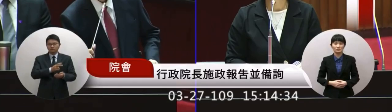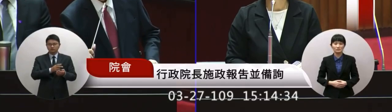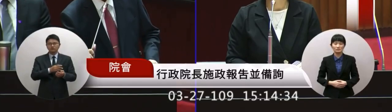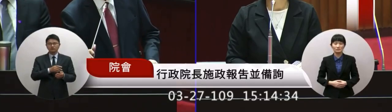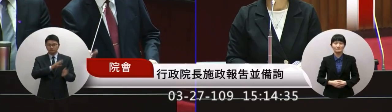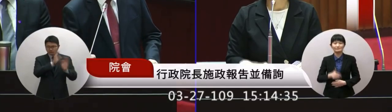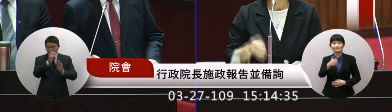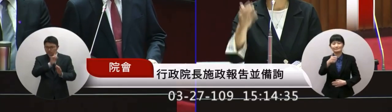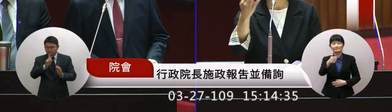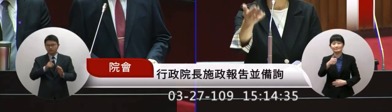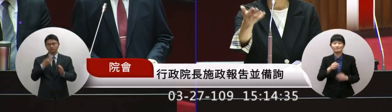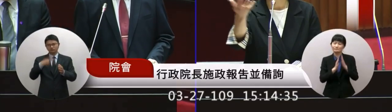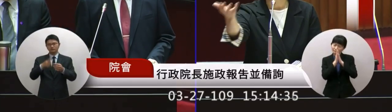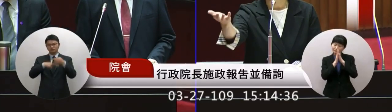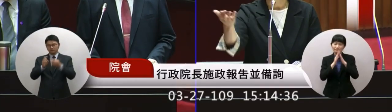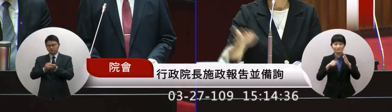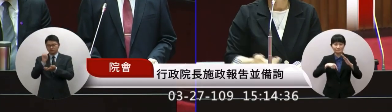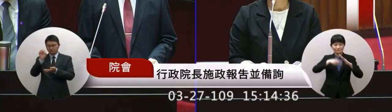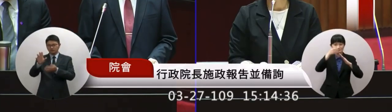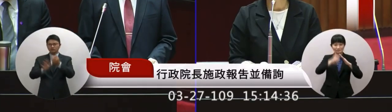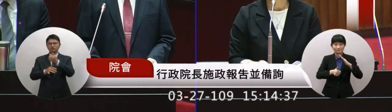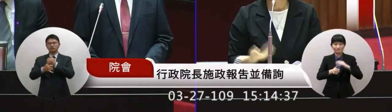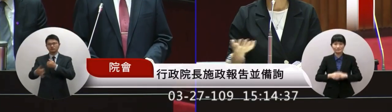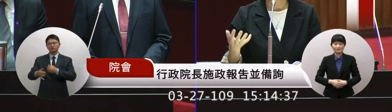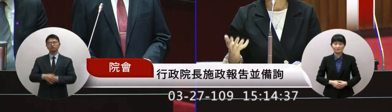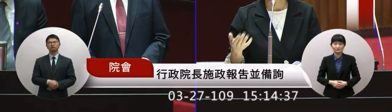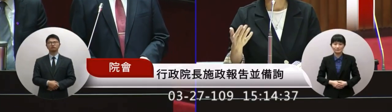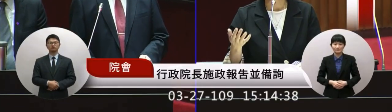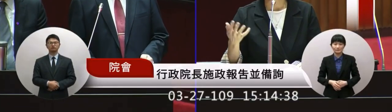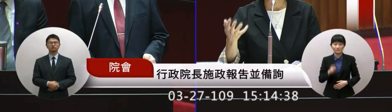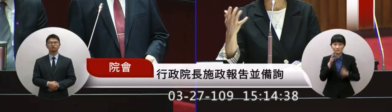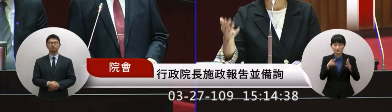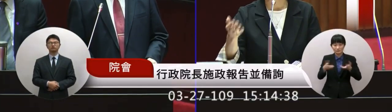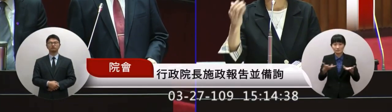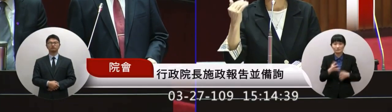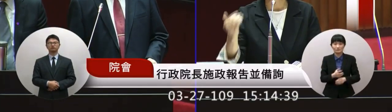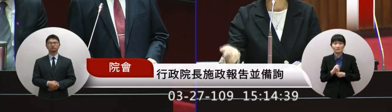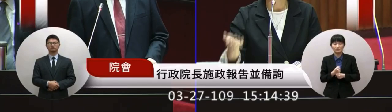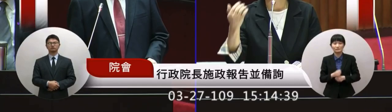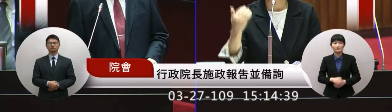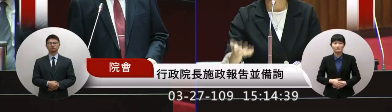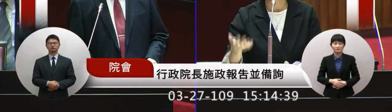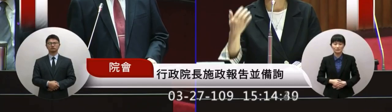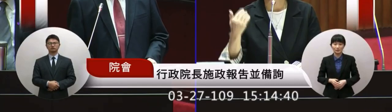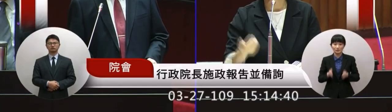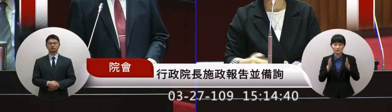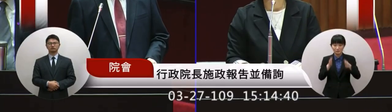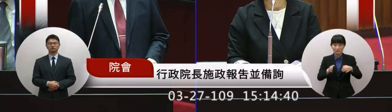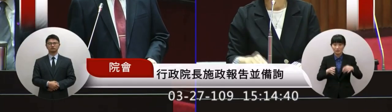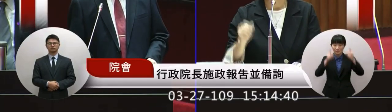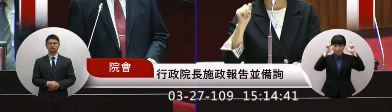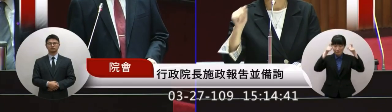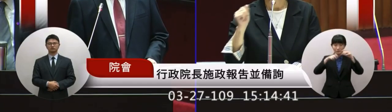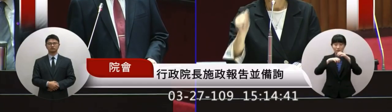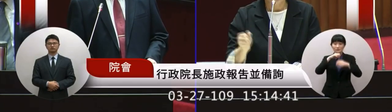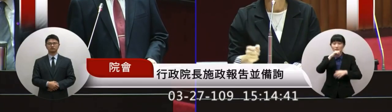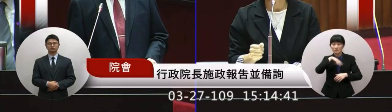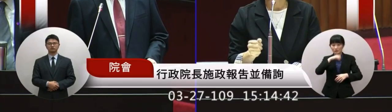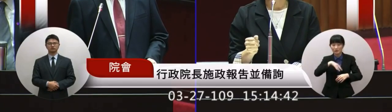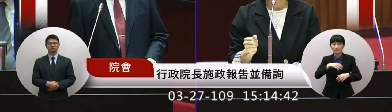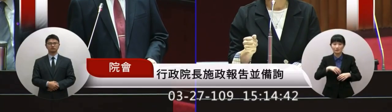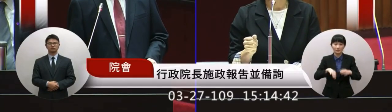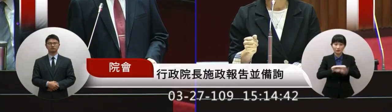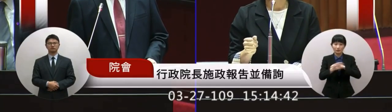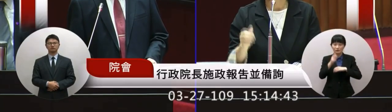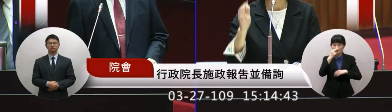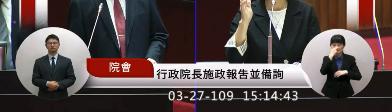好，感谢，拜托议长吼来注意这个代志。我感觉这个代志对咱高雄、屏东的空污改善是真